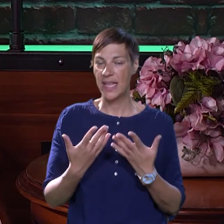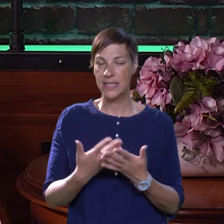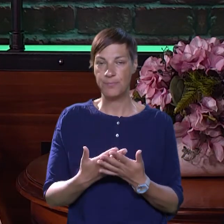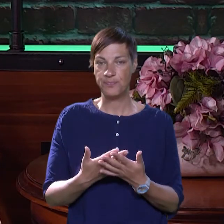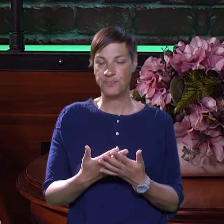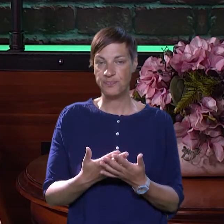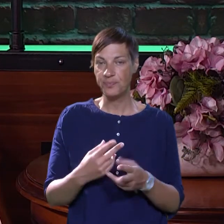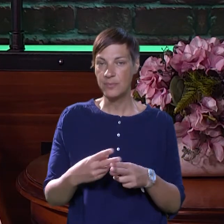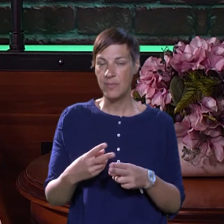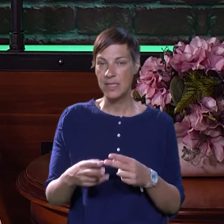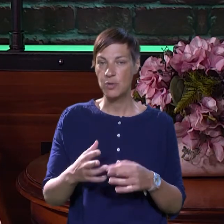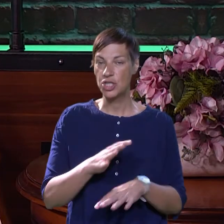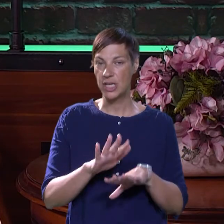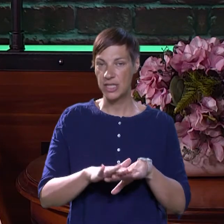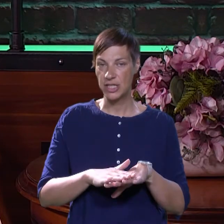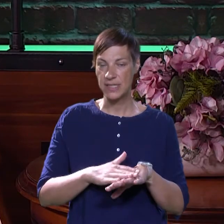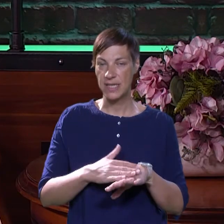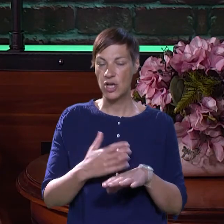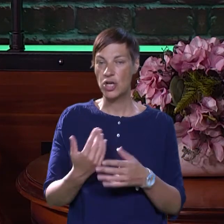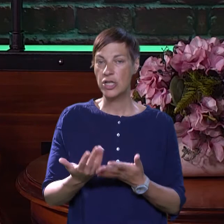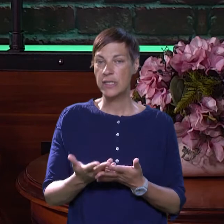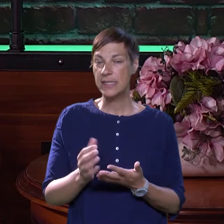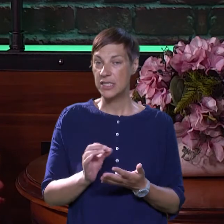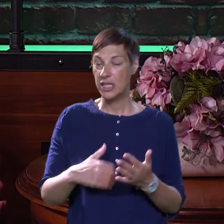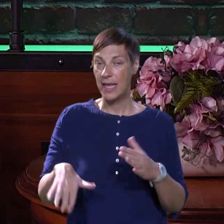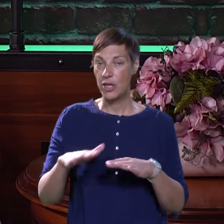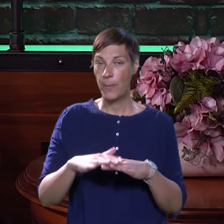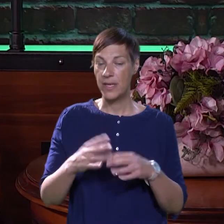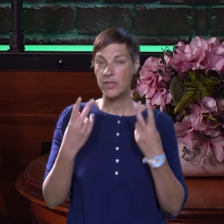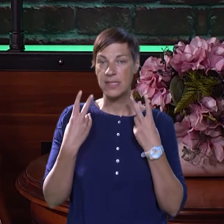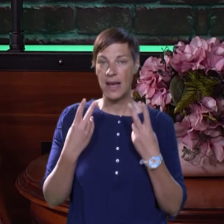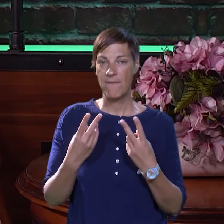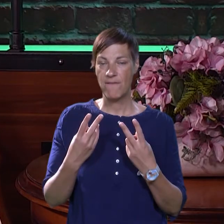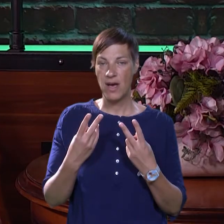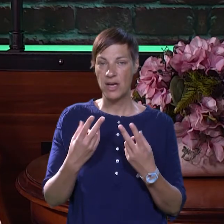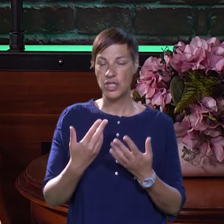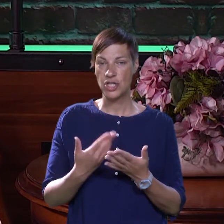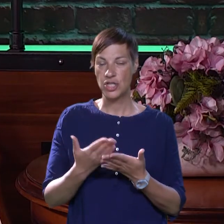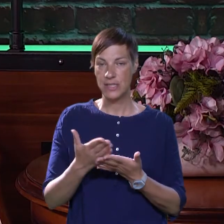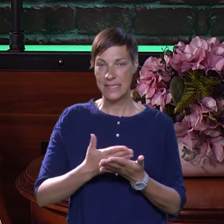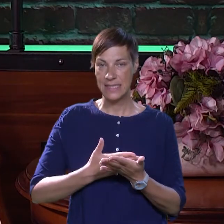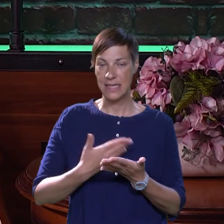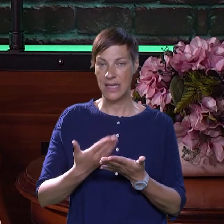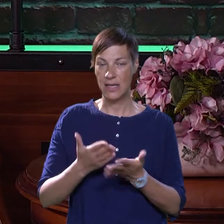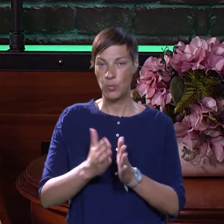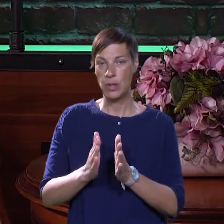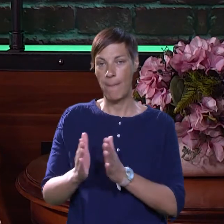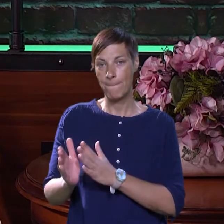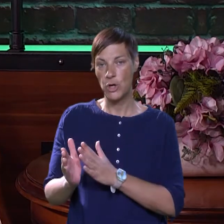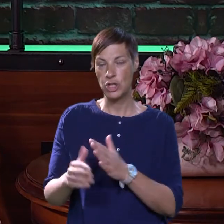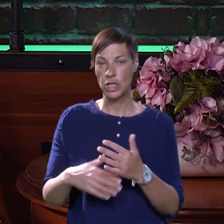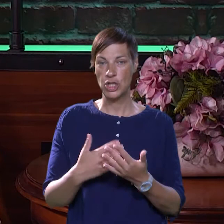nešto što, zbog čega će se oni osjećati da doprinose. Ali je važno, dakle, da zadatak bude